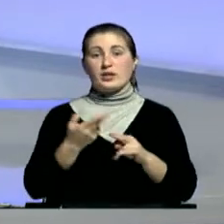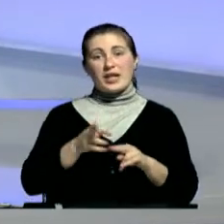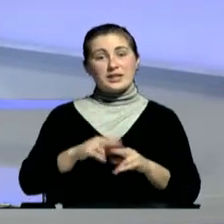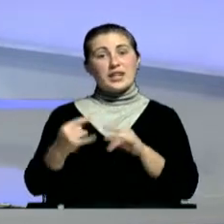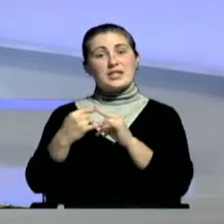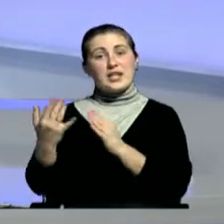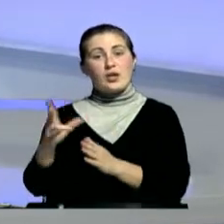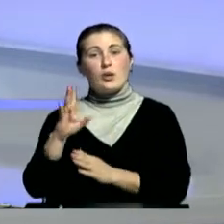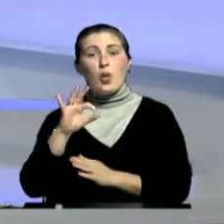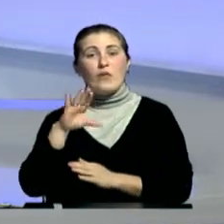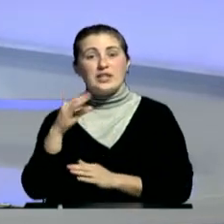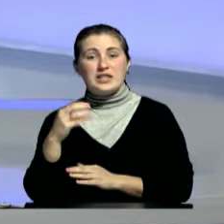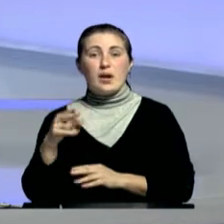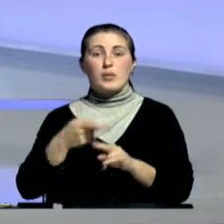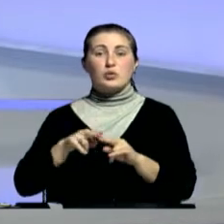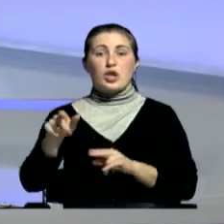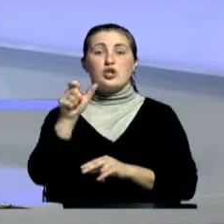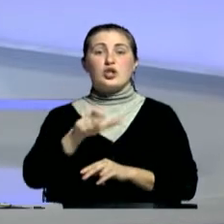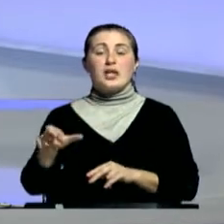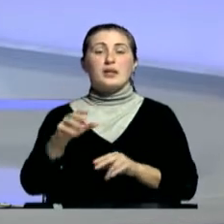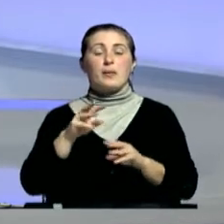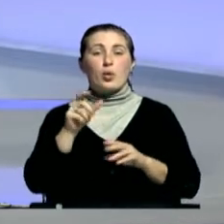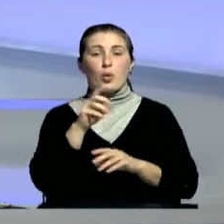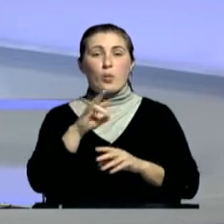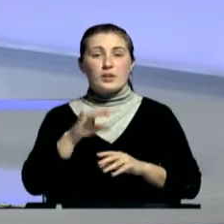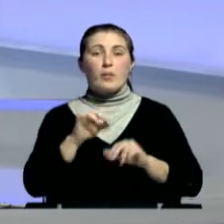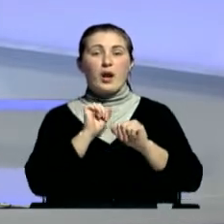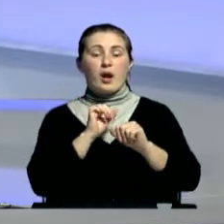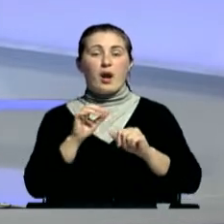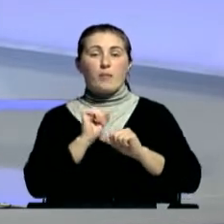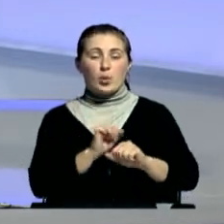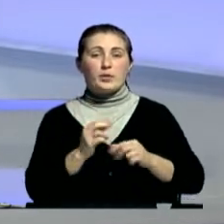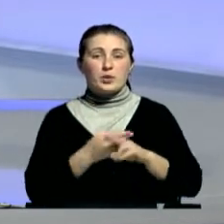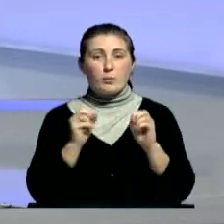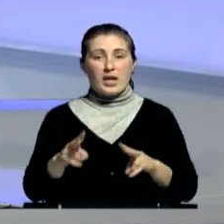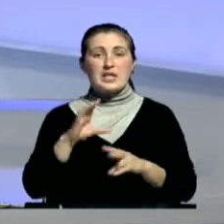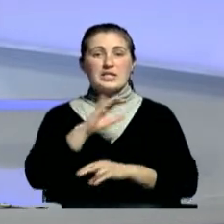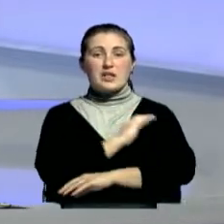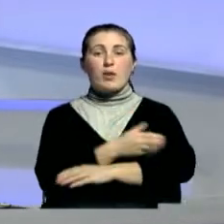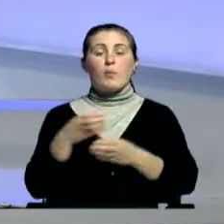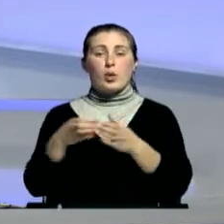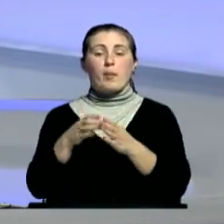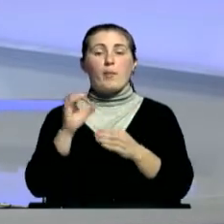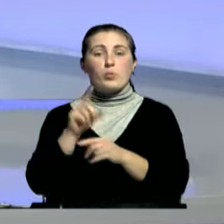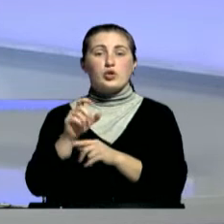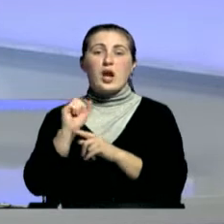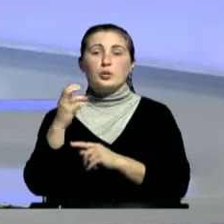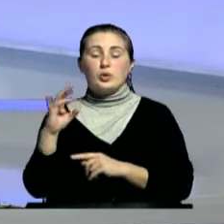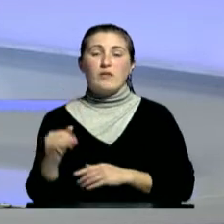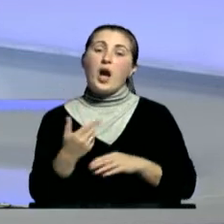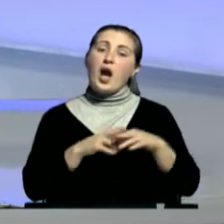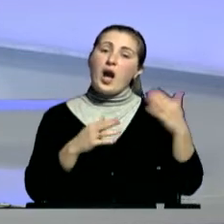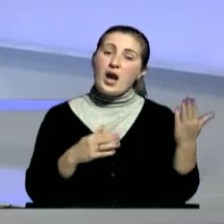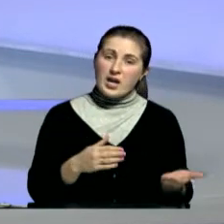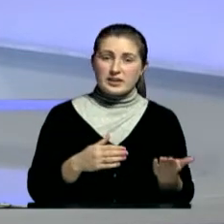стол Кавитиди, потому что она член комитета по обороне и безопасности и силовым блоком руководила по поручению Аксена. А